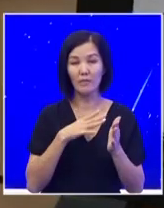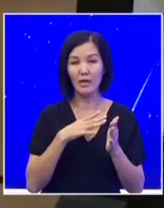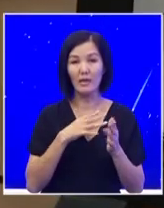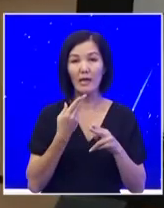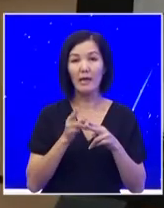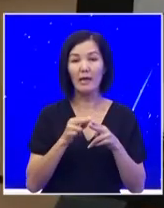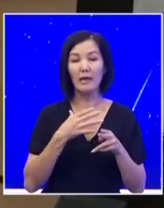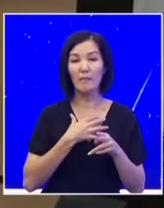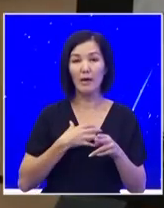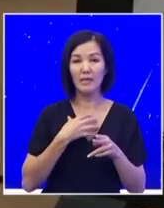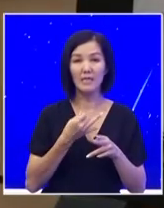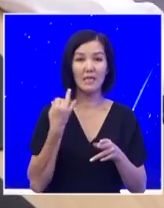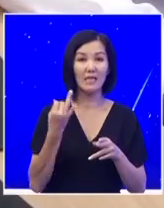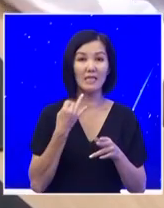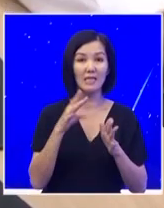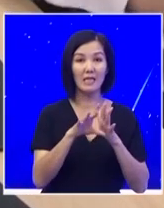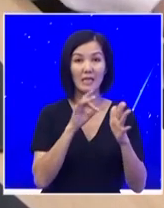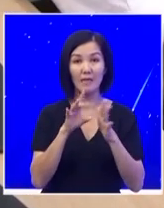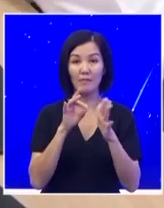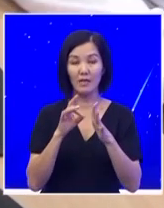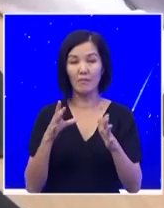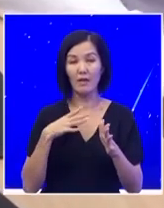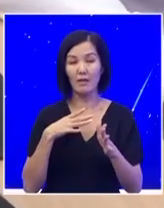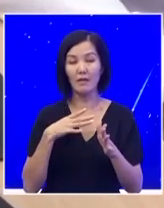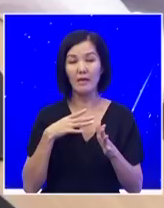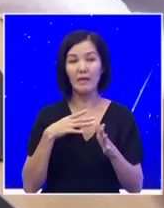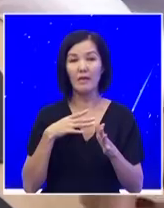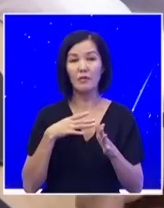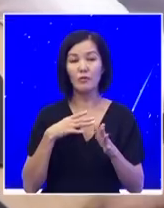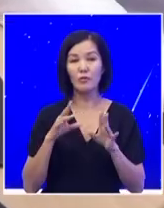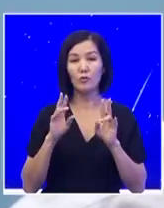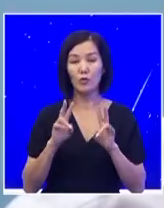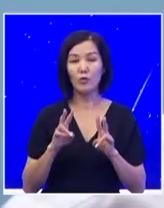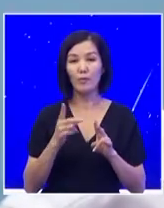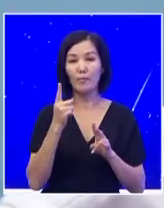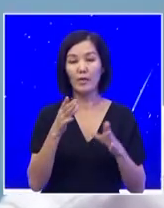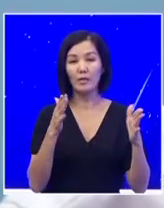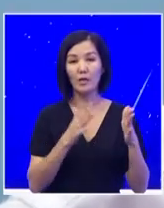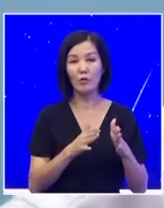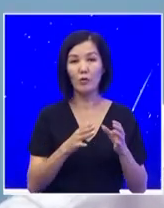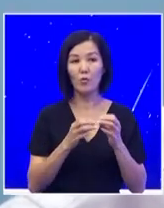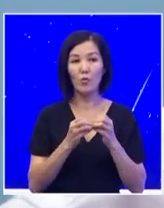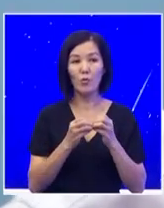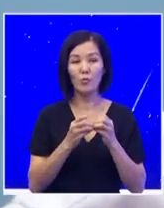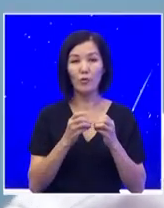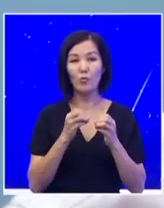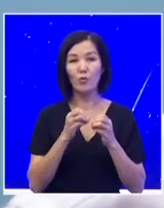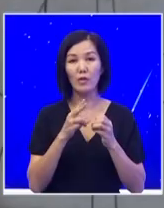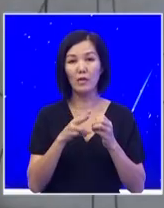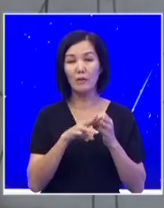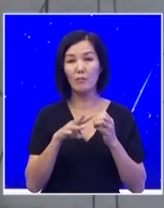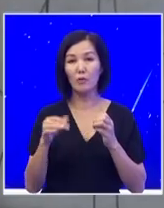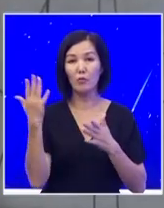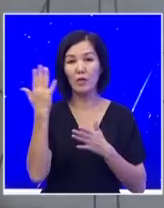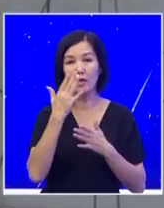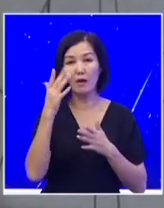ең маңызды, ең қызықты деген тұстарын қалыс қалдырмауға тырысқан. Сөйтіп, бір тараудың көлемін 11-12 минуттық етіп экранға